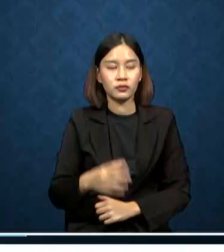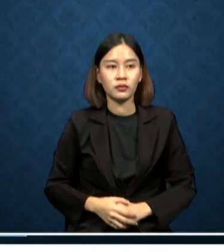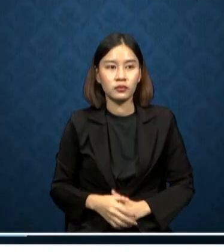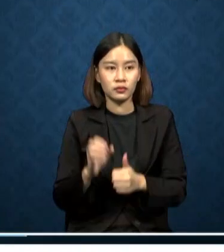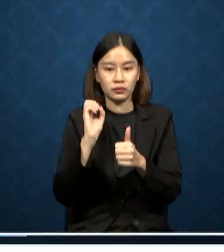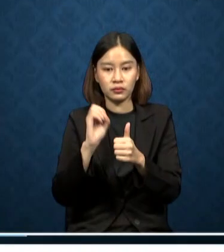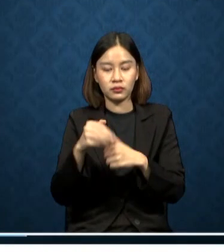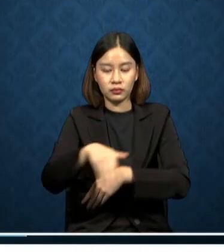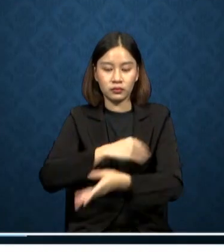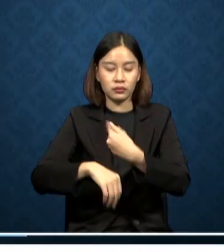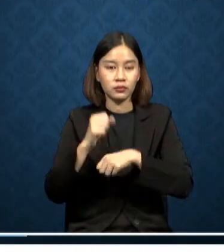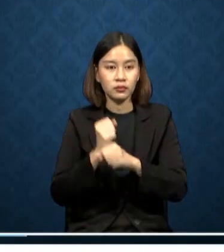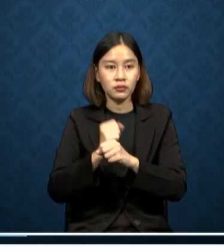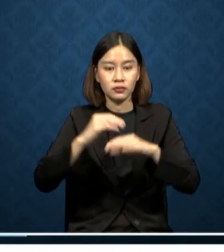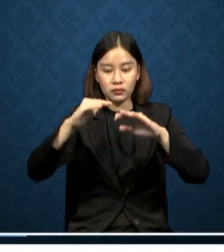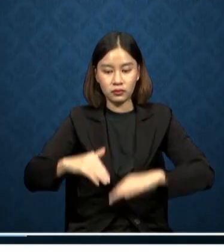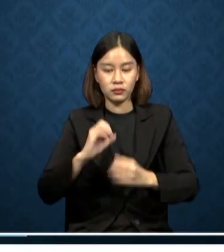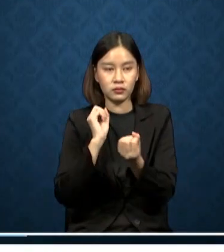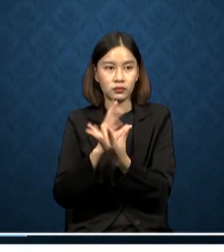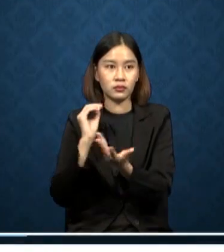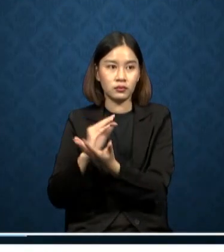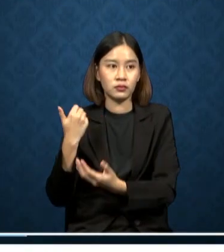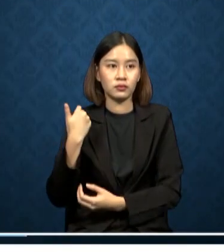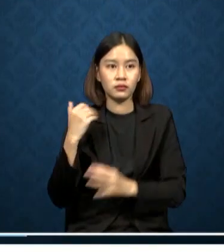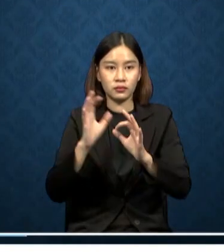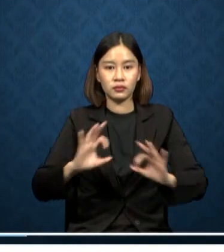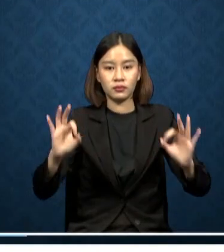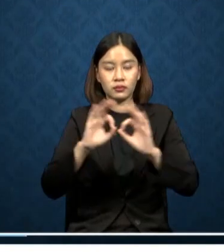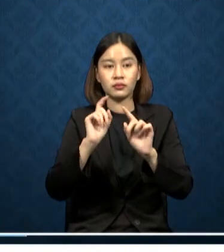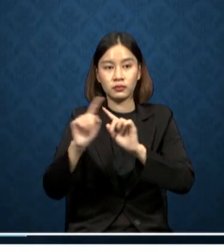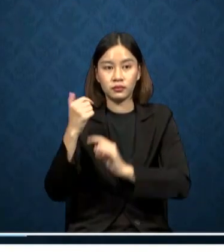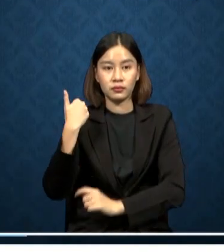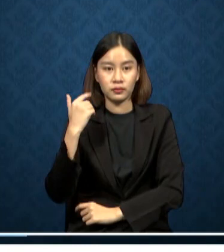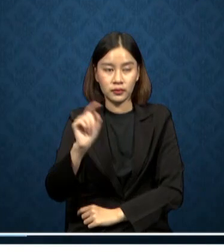ข้อสนุนแะเชงปิิการเพื่ลดเหตุรูแรงมีปเทศสำคญต่ๆ Shelางนี้ครั